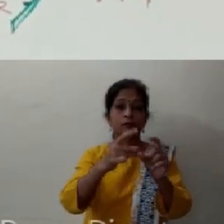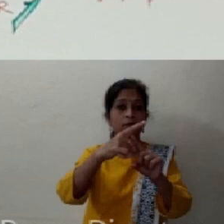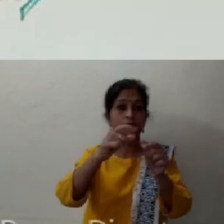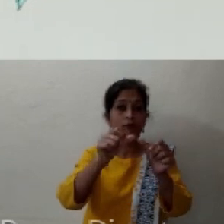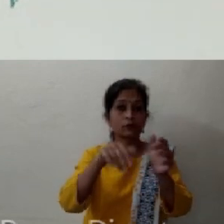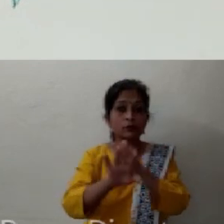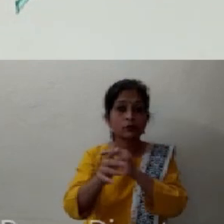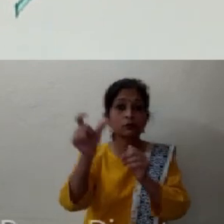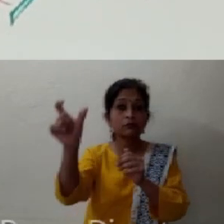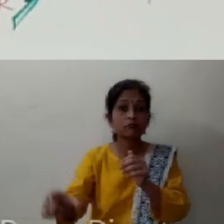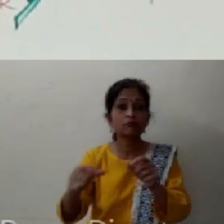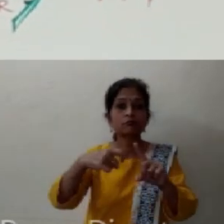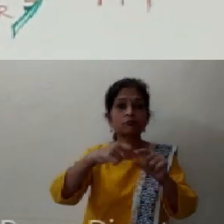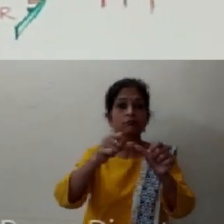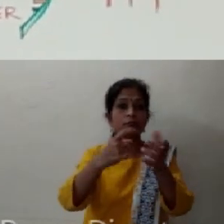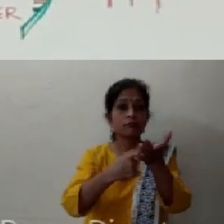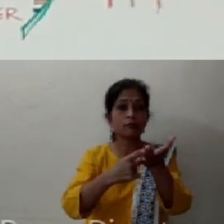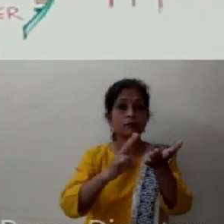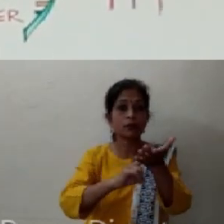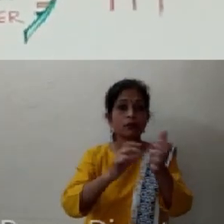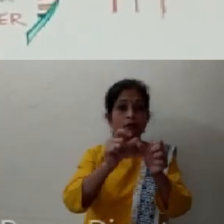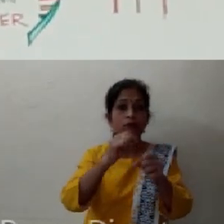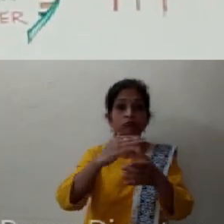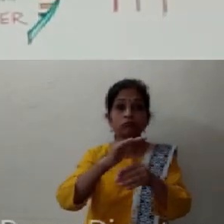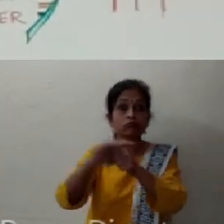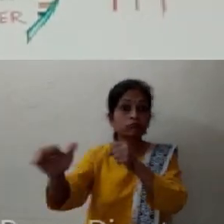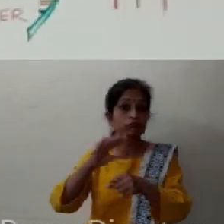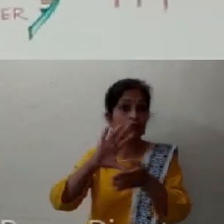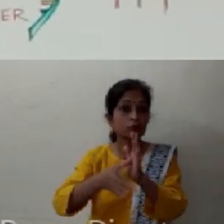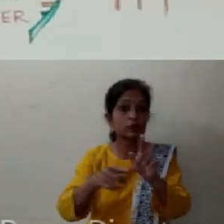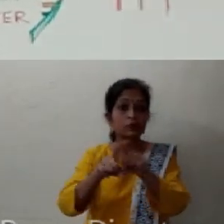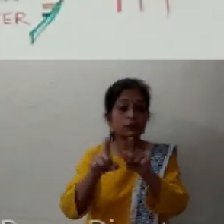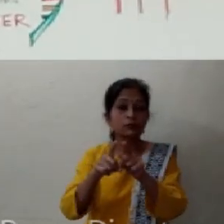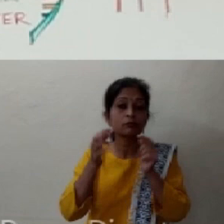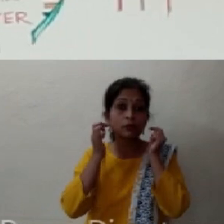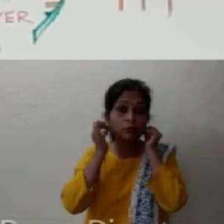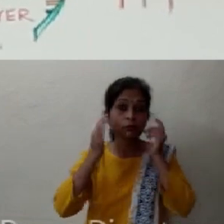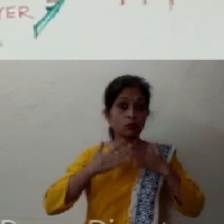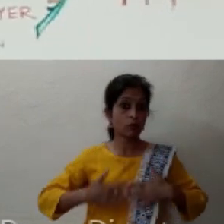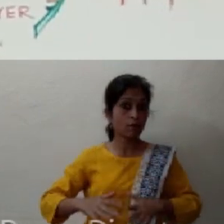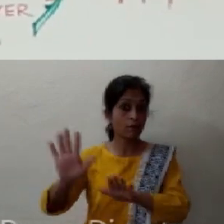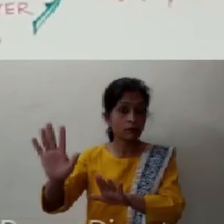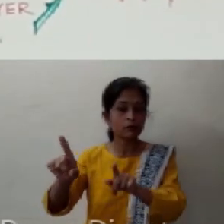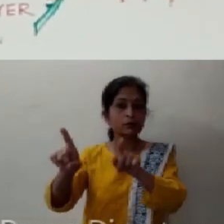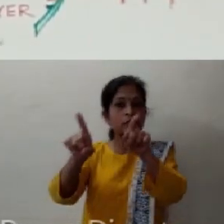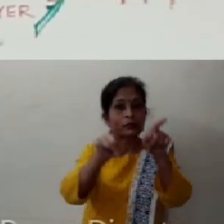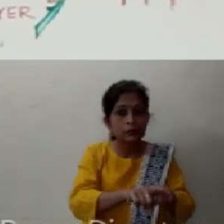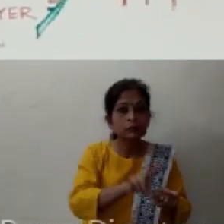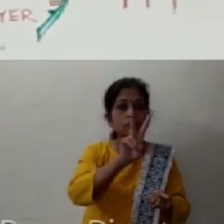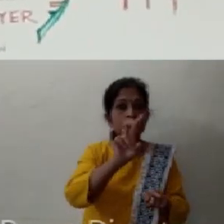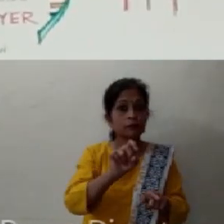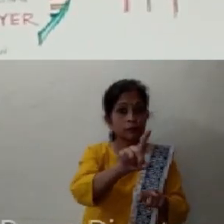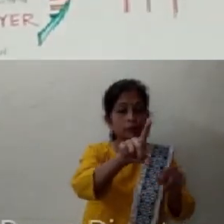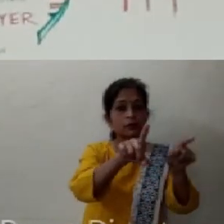कि अभेद्य माना जाता था, इसलिए क्योंकि उसके पास दो चीजें थी, एक कवच और एक कुंडल। उस तरह हमारे